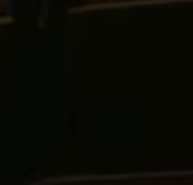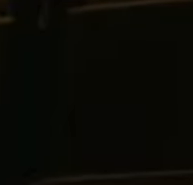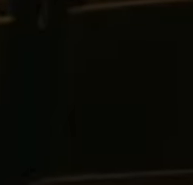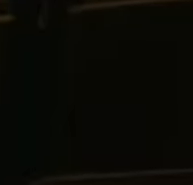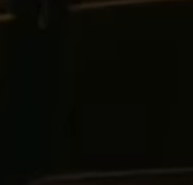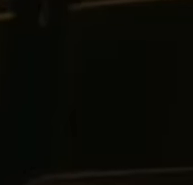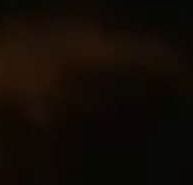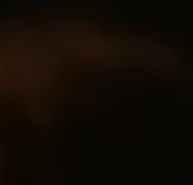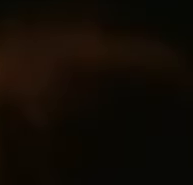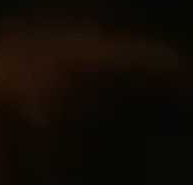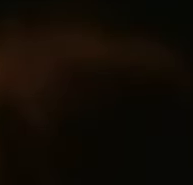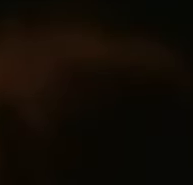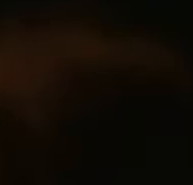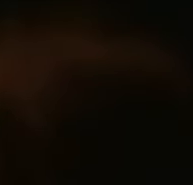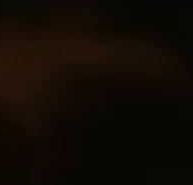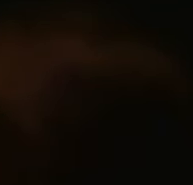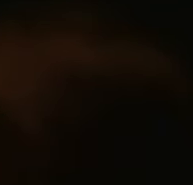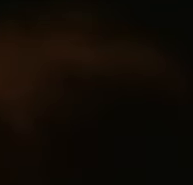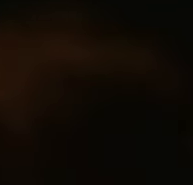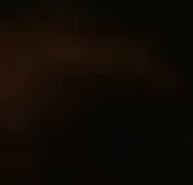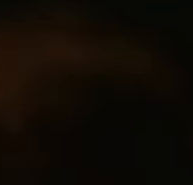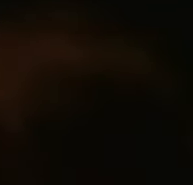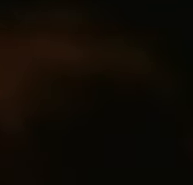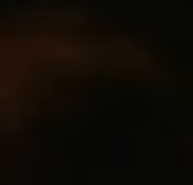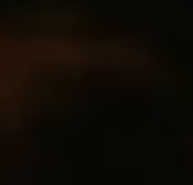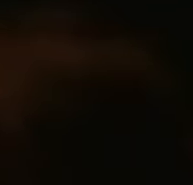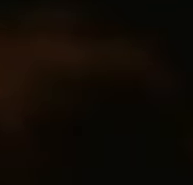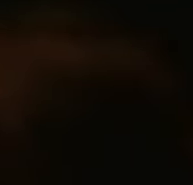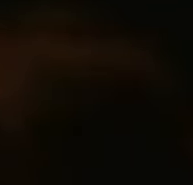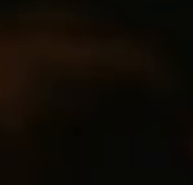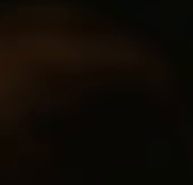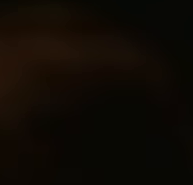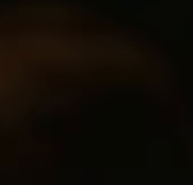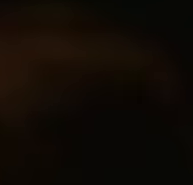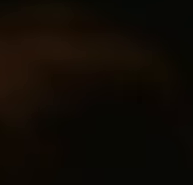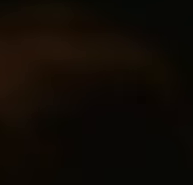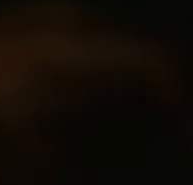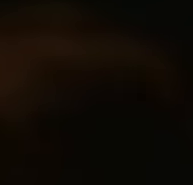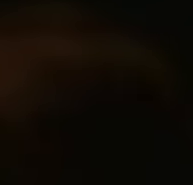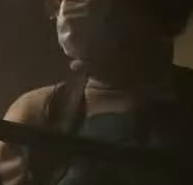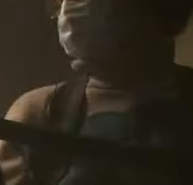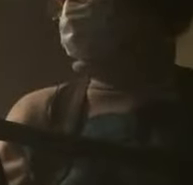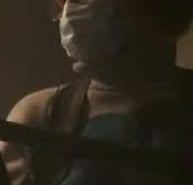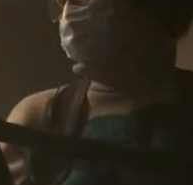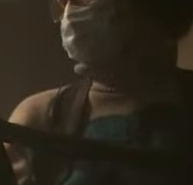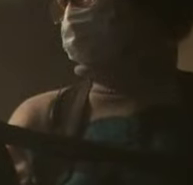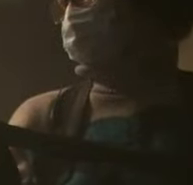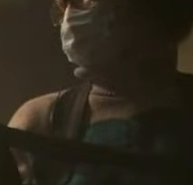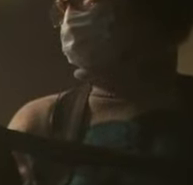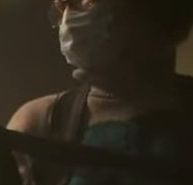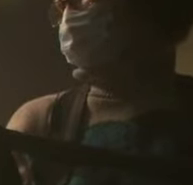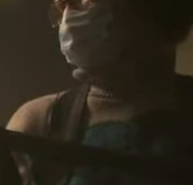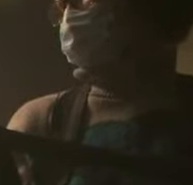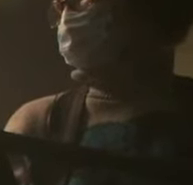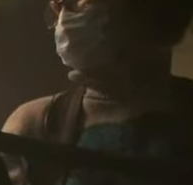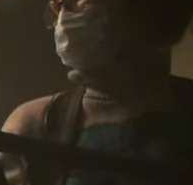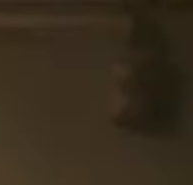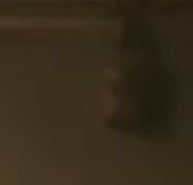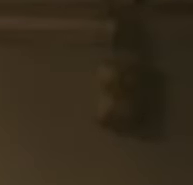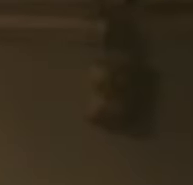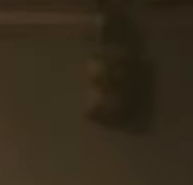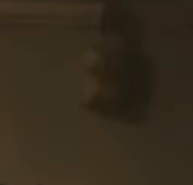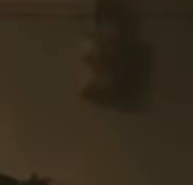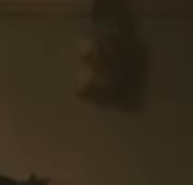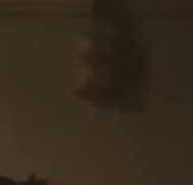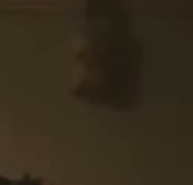geschafft, weiterzumachen? Ich wollte leben, ich wollte nicht aufhören zu leben. Das Schicksal von Sophie